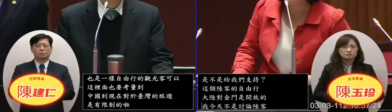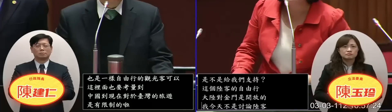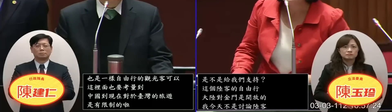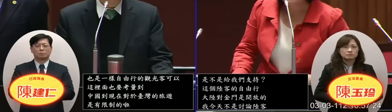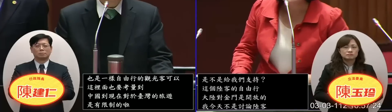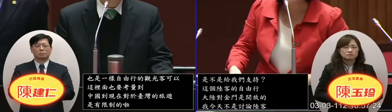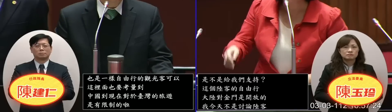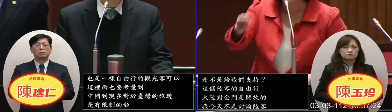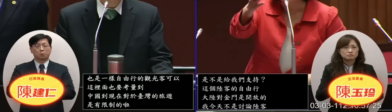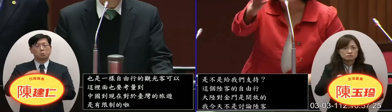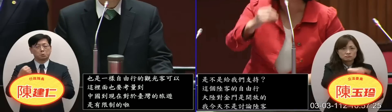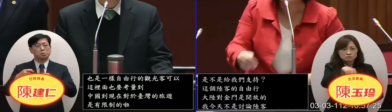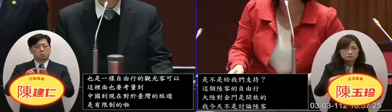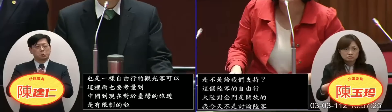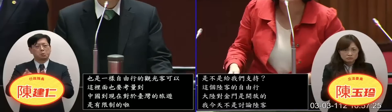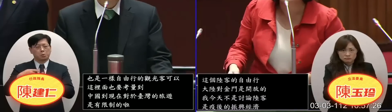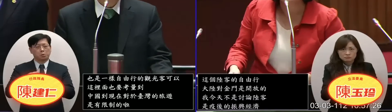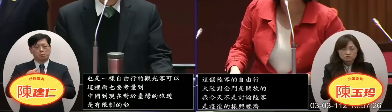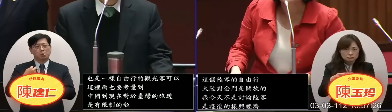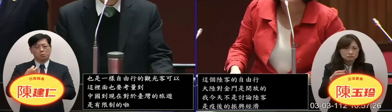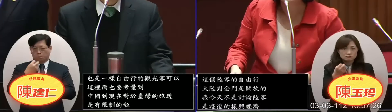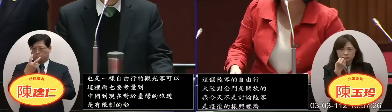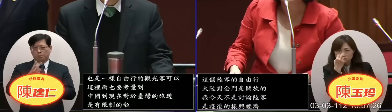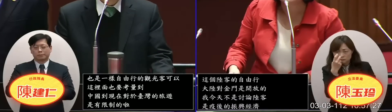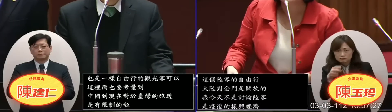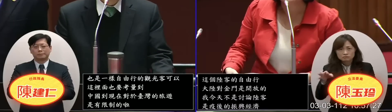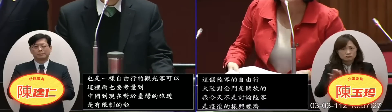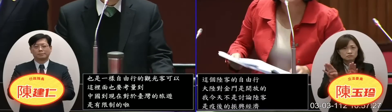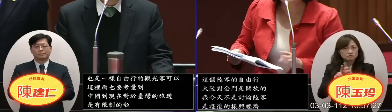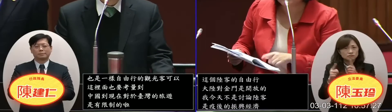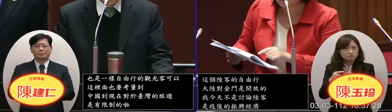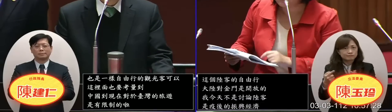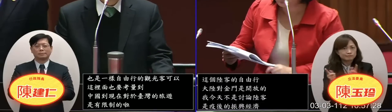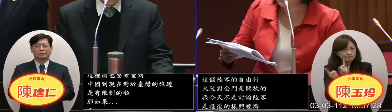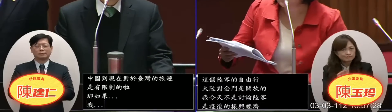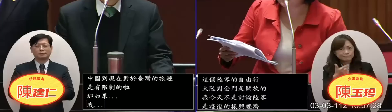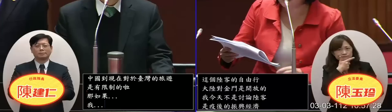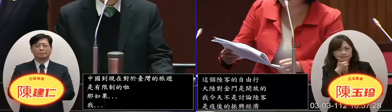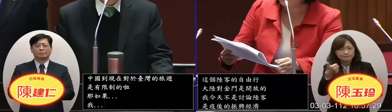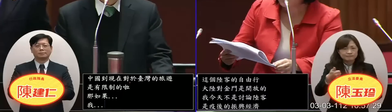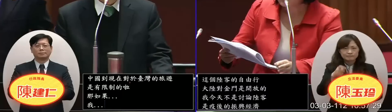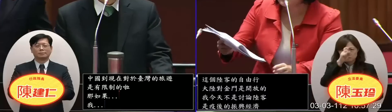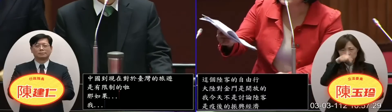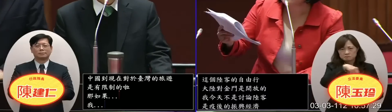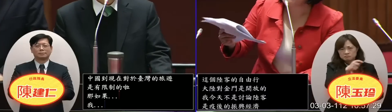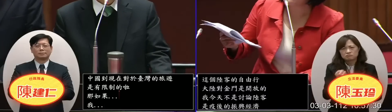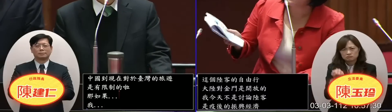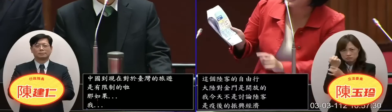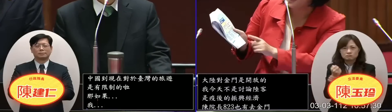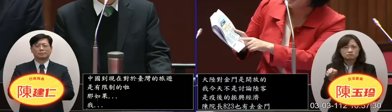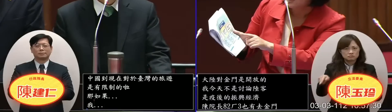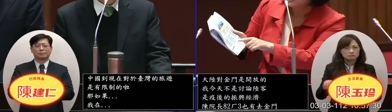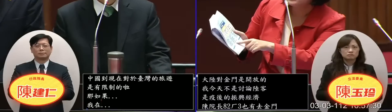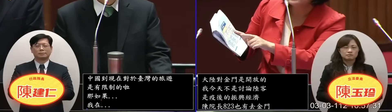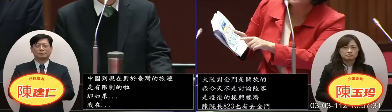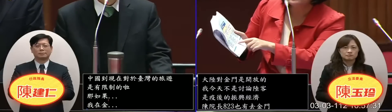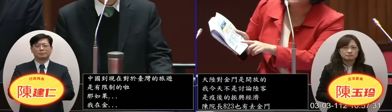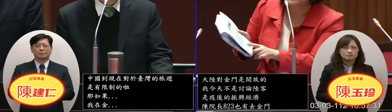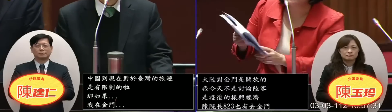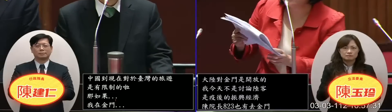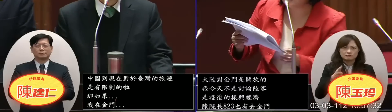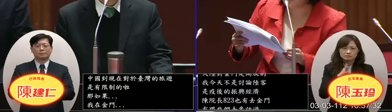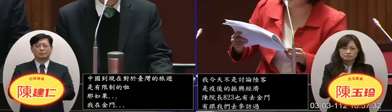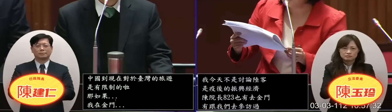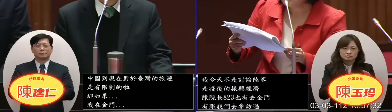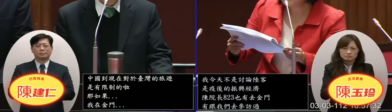参访过嘛，哦，应该留下很好的印象了，哦，金门也很和善啊，所以这部分请你们多支持啊，哦。我正在问那个经济部